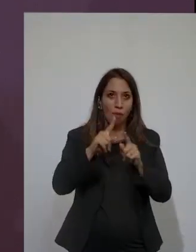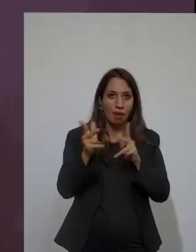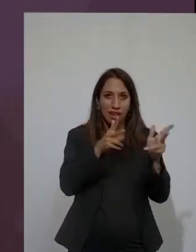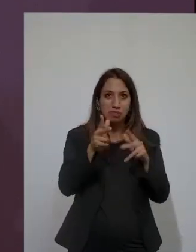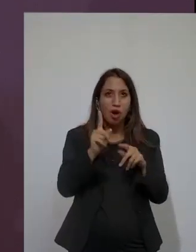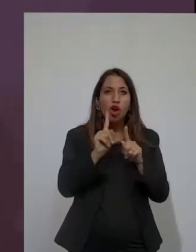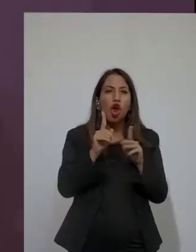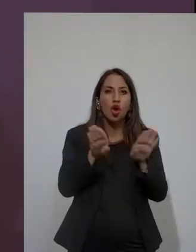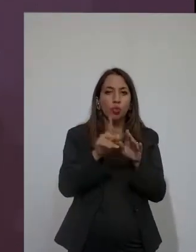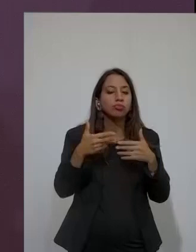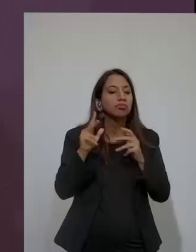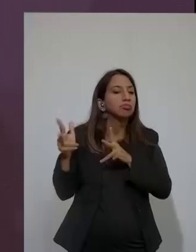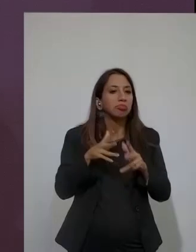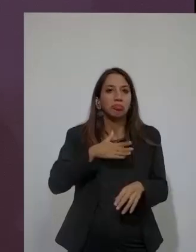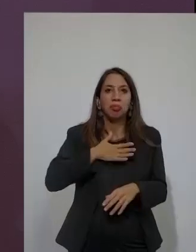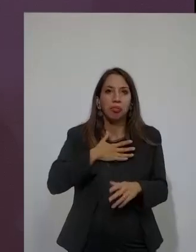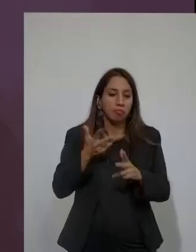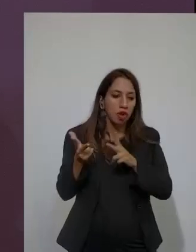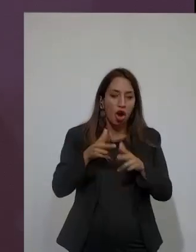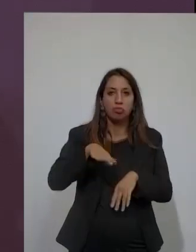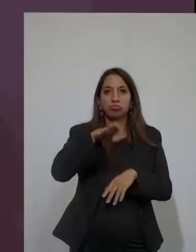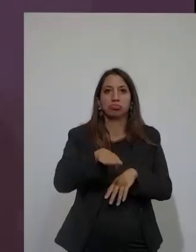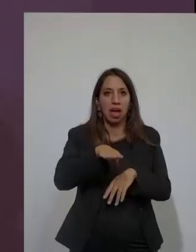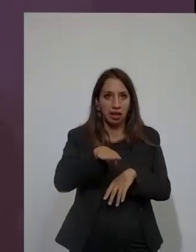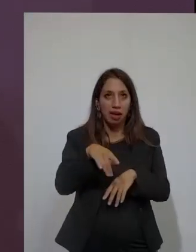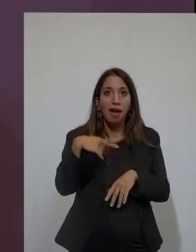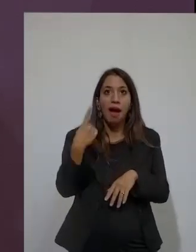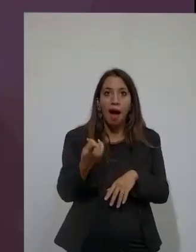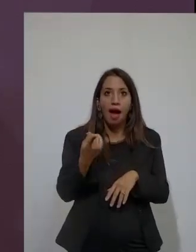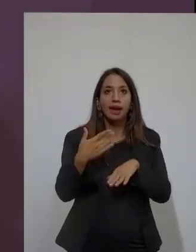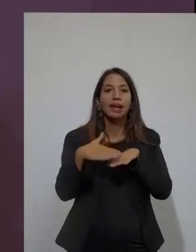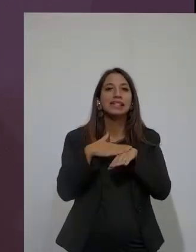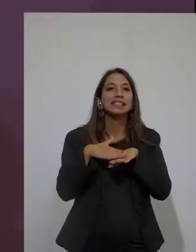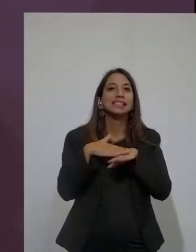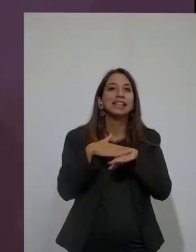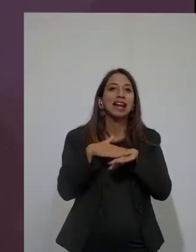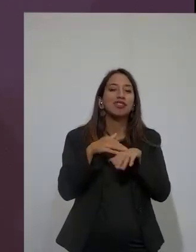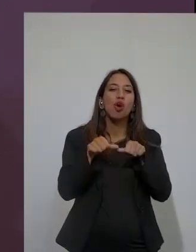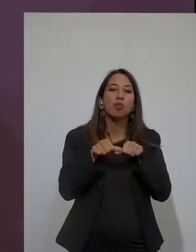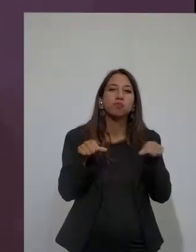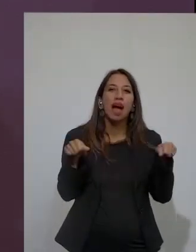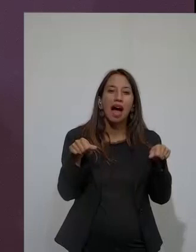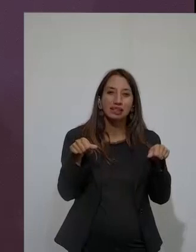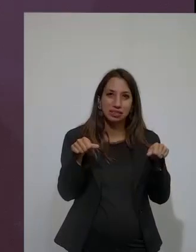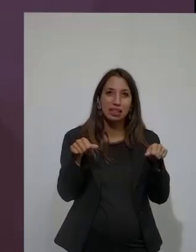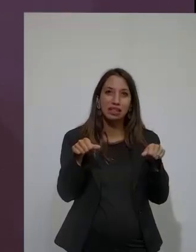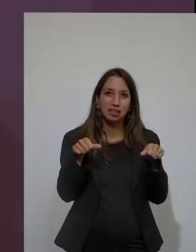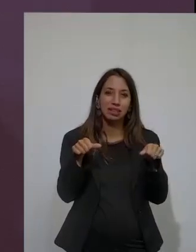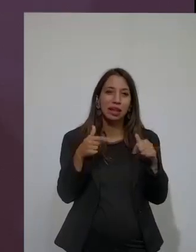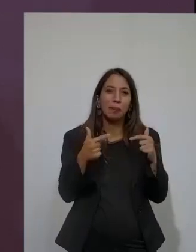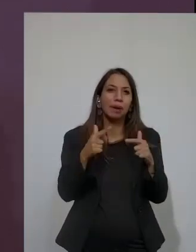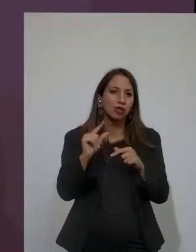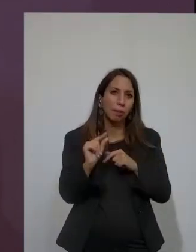chiuso. Inoltre, la modesta dotazione di volumi stabili, cioè i servizi fissi di base, hanno un'incidenza minima